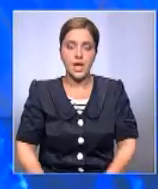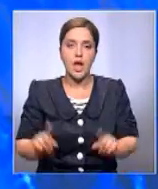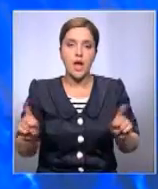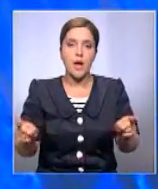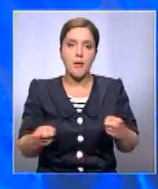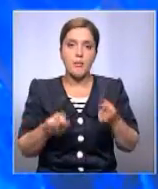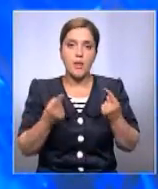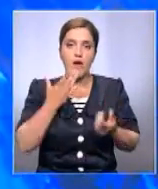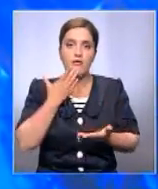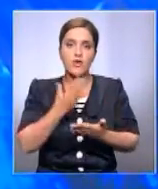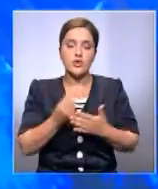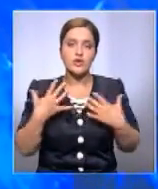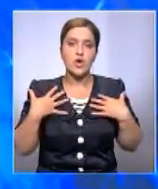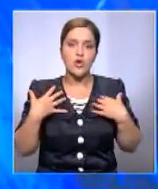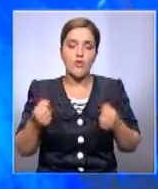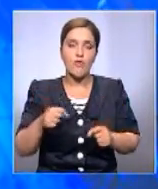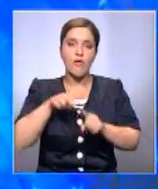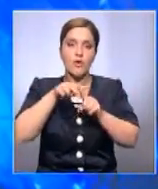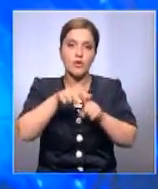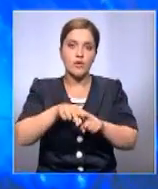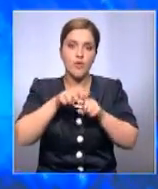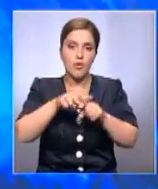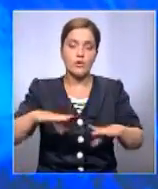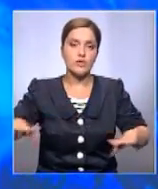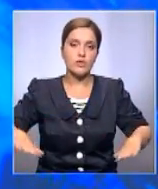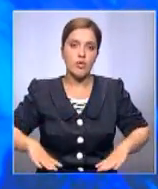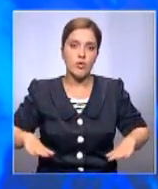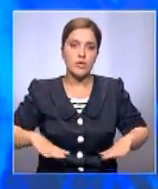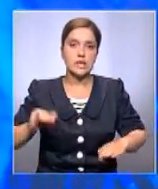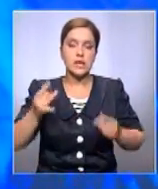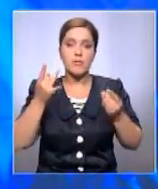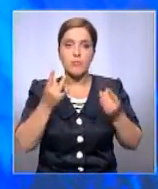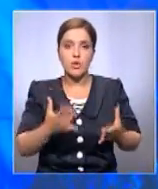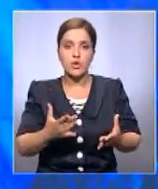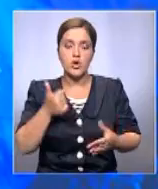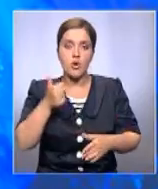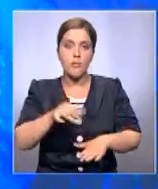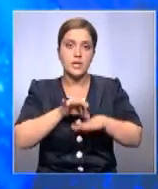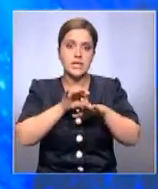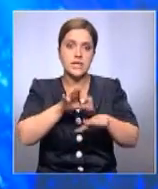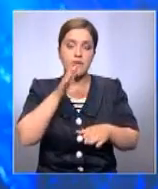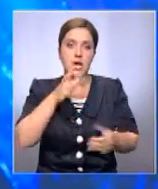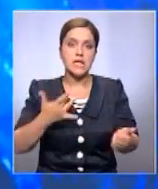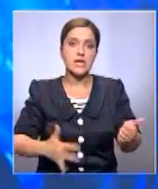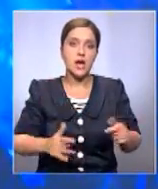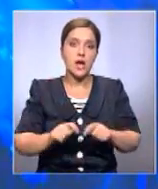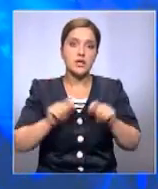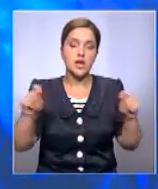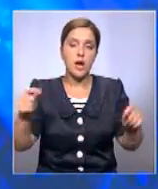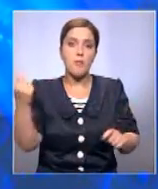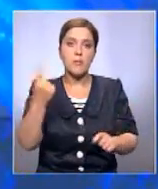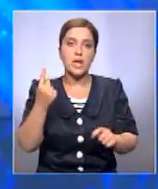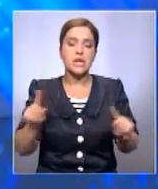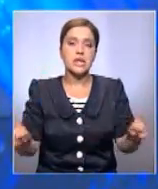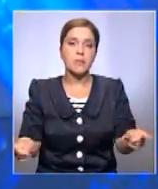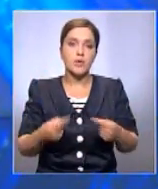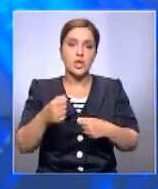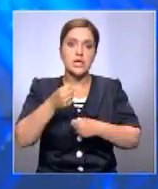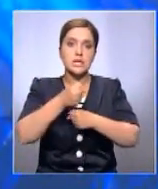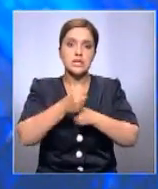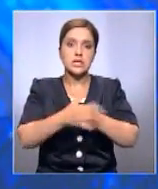поправить свое здоровье, покататься на лошадях и просто хорошо провести время. В Таразе открылся первый реабилитационный